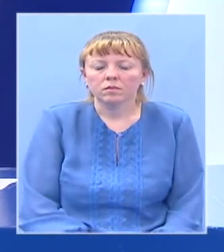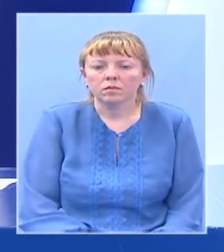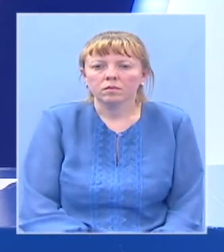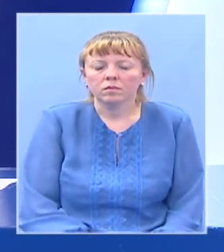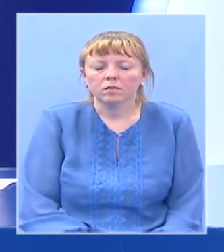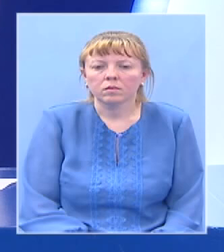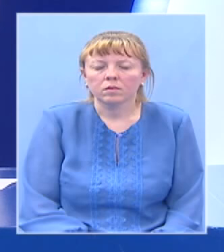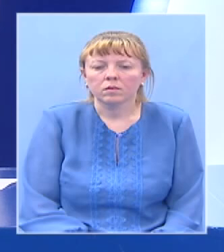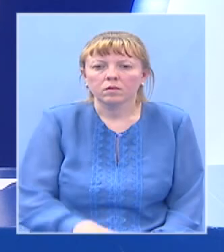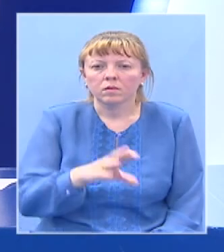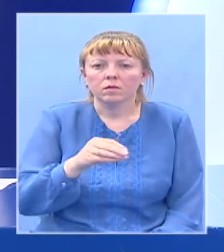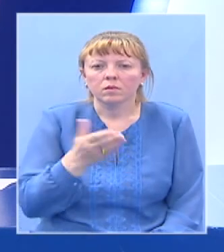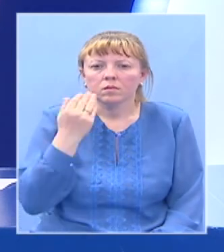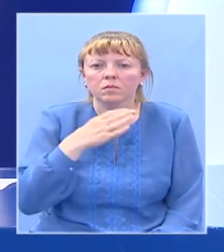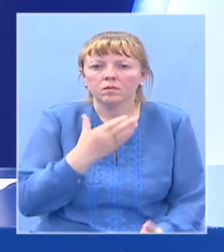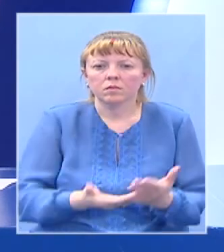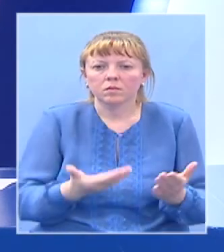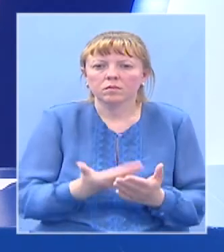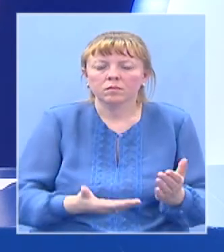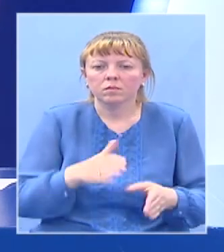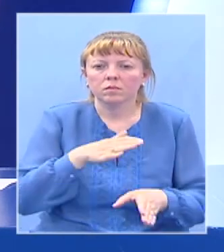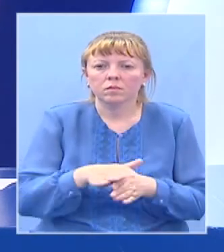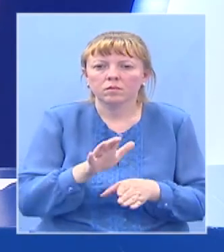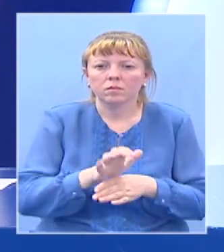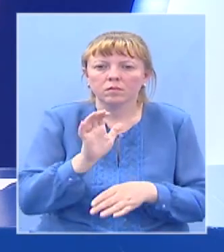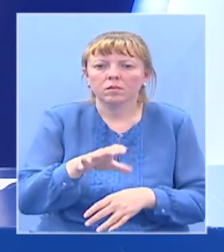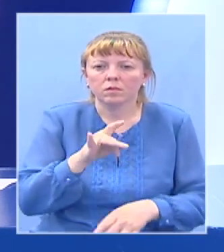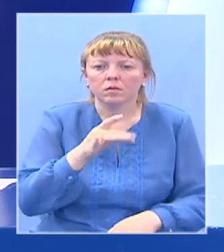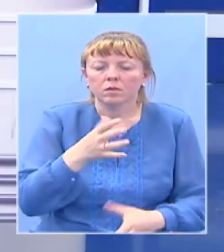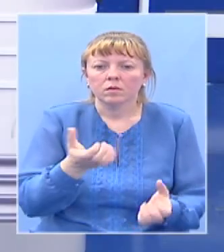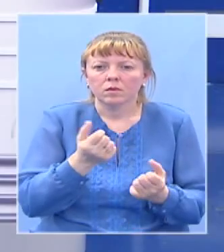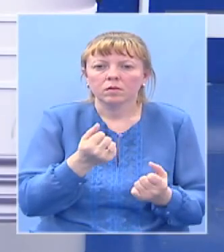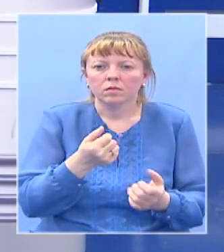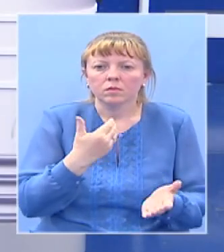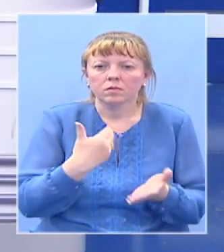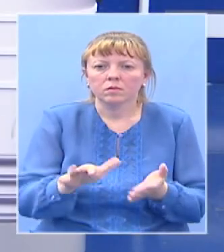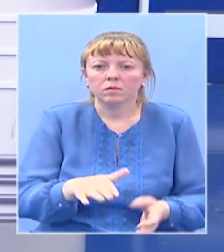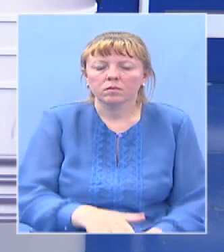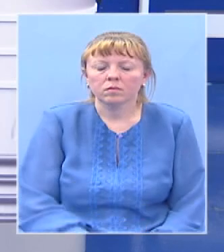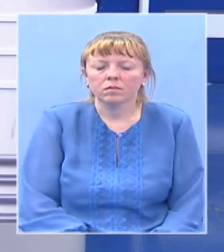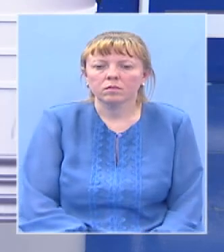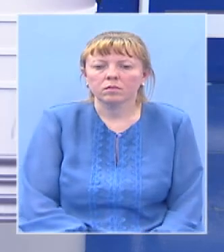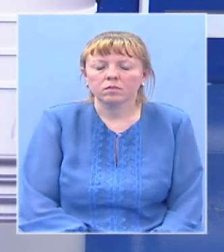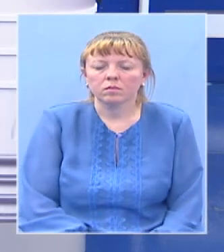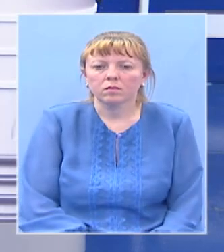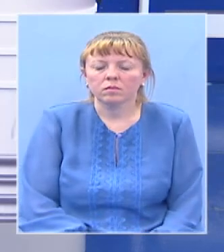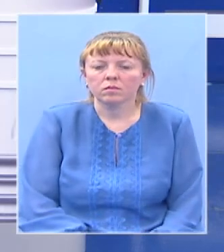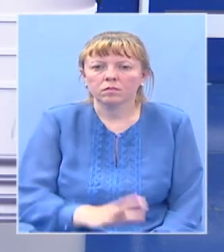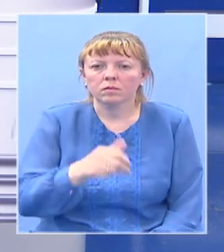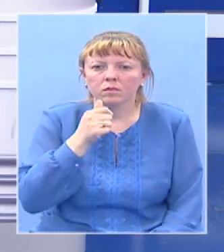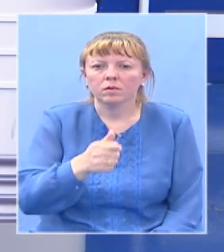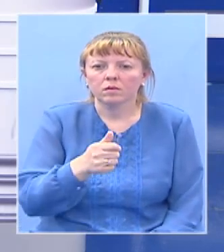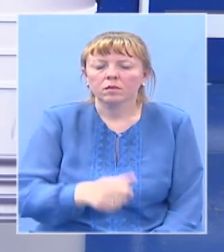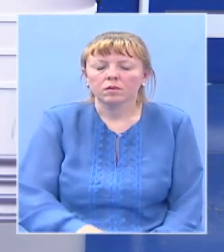все э рекомендации ранее направленны полностью э субъектом предпринимательством устранены Это конечно очень хороший